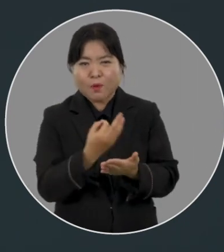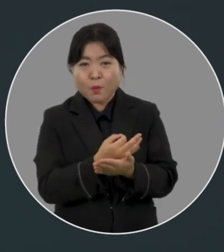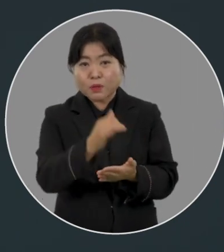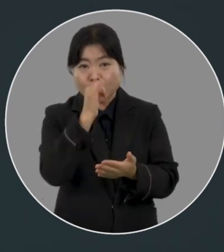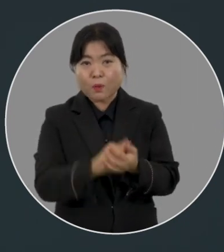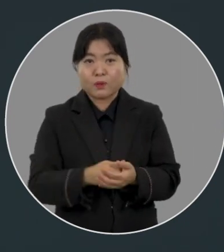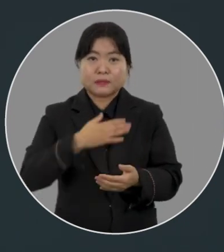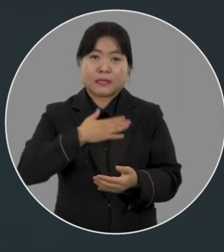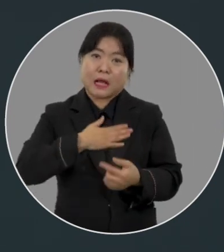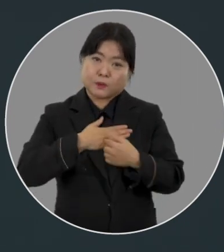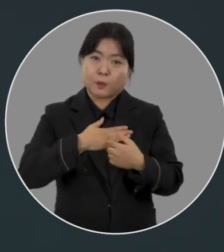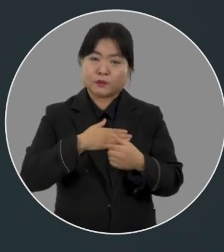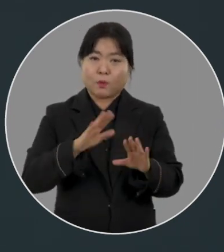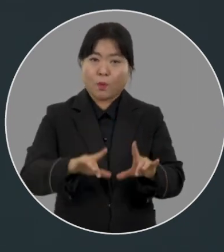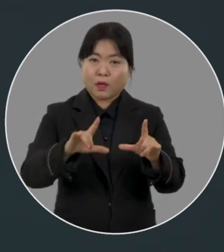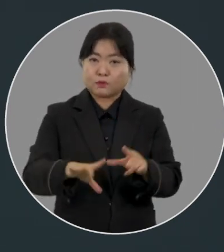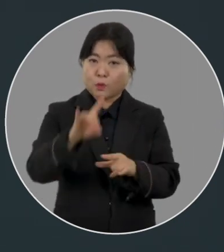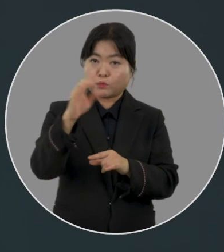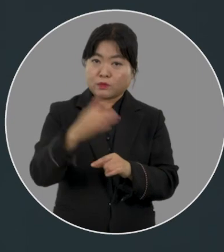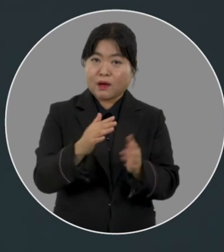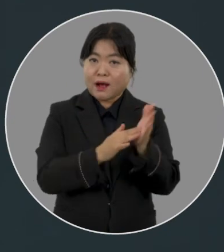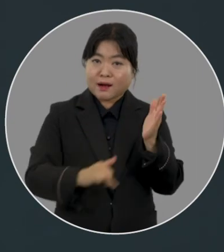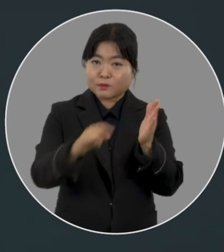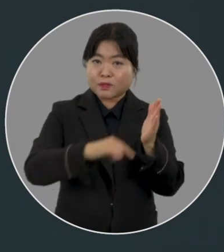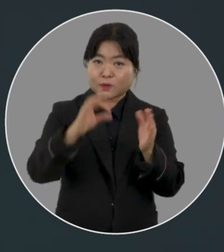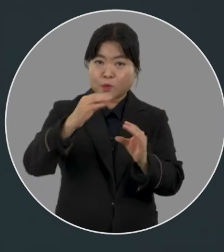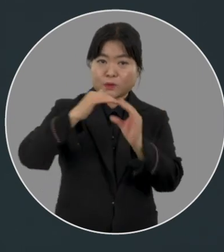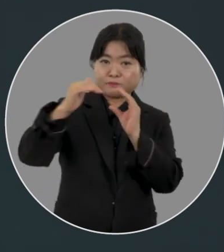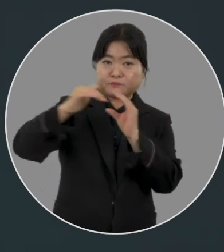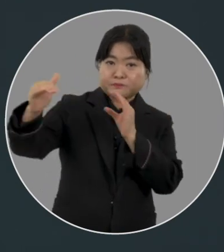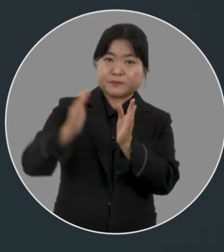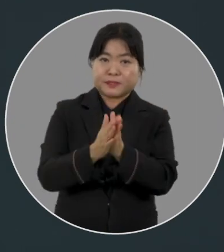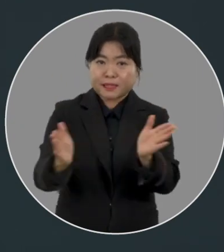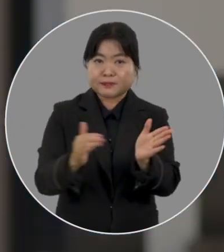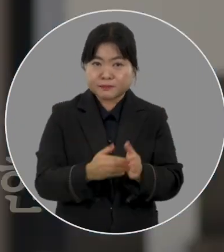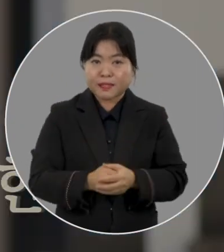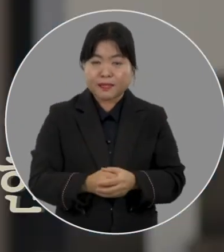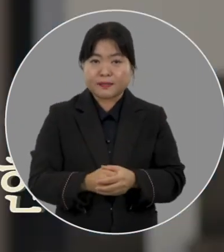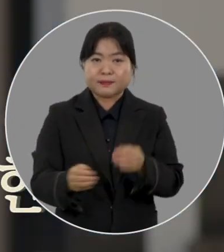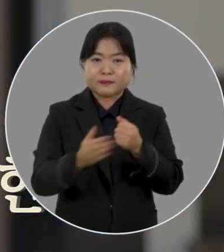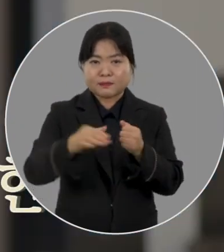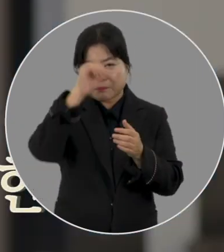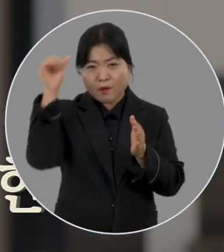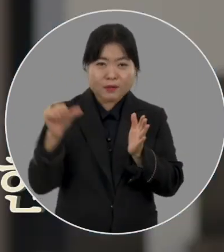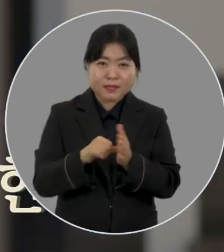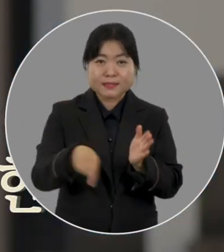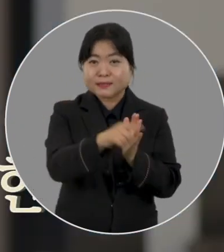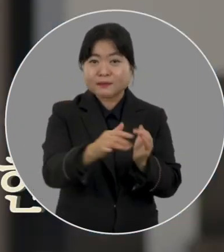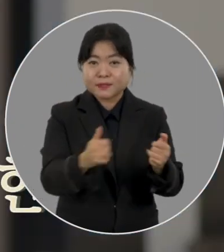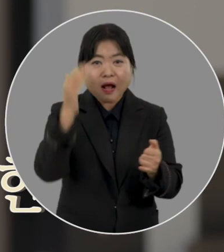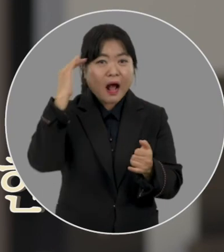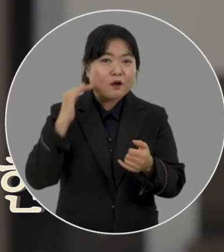벌고 있고 제가 알기로는 금년 초부터 가족들에게 송금하기 시작했습니다. 그래서 평생 그